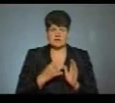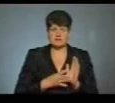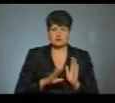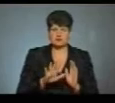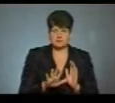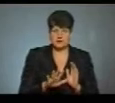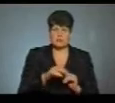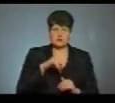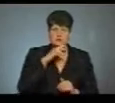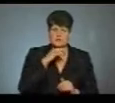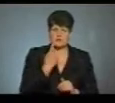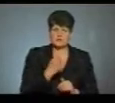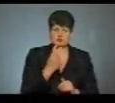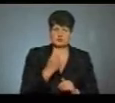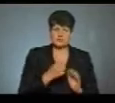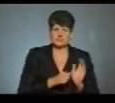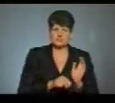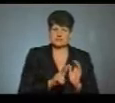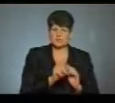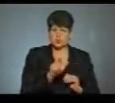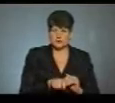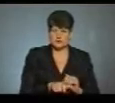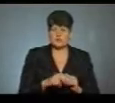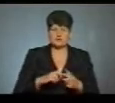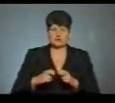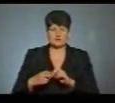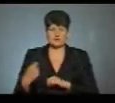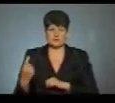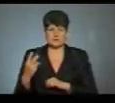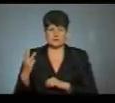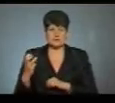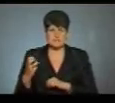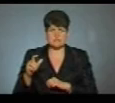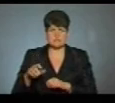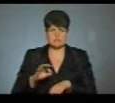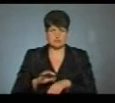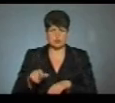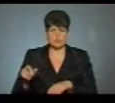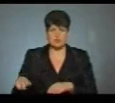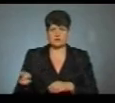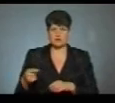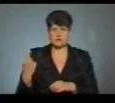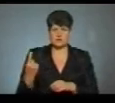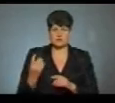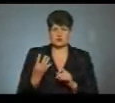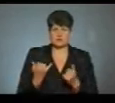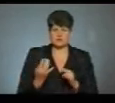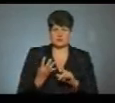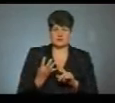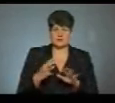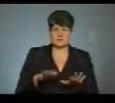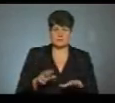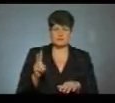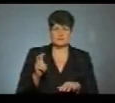далі йде Чернівецька область – 462 людини та Івано-Франківська область – 300 хворих. Тернопільщина сьогодні на четвертому